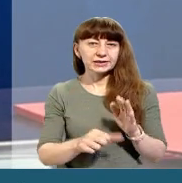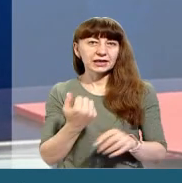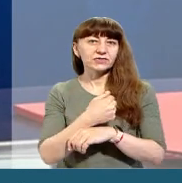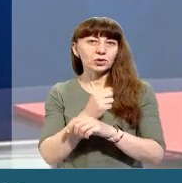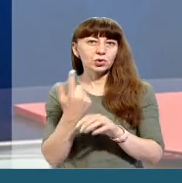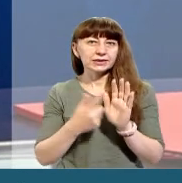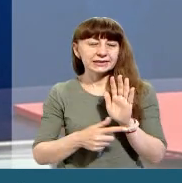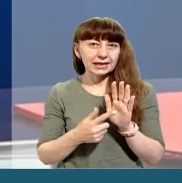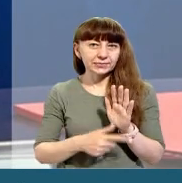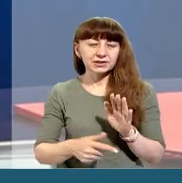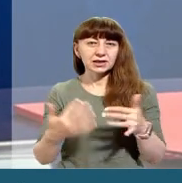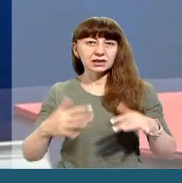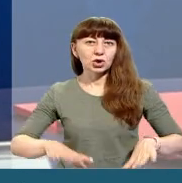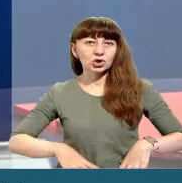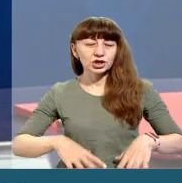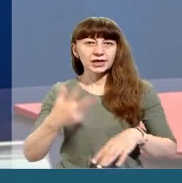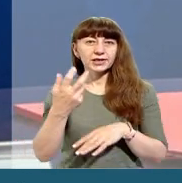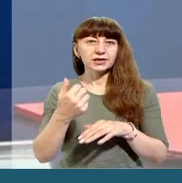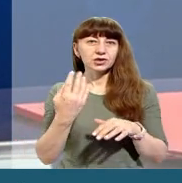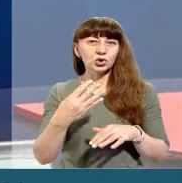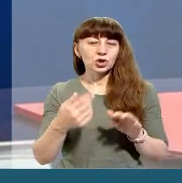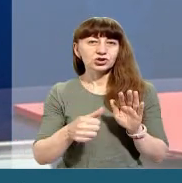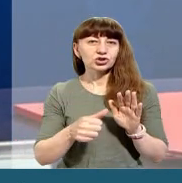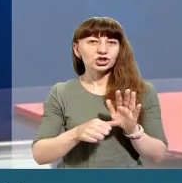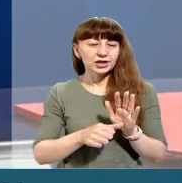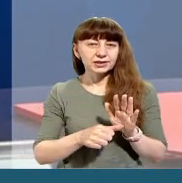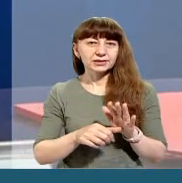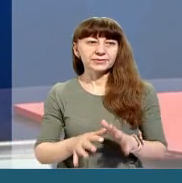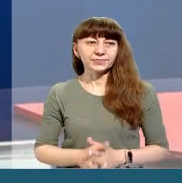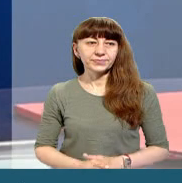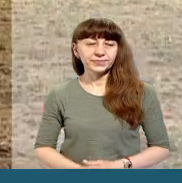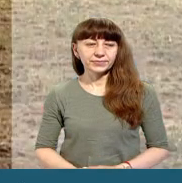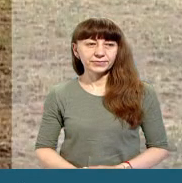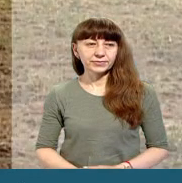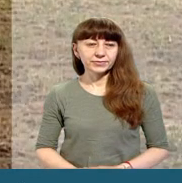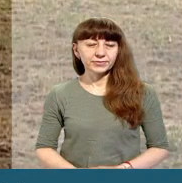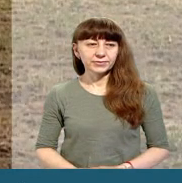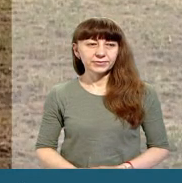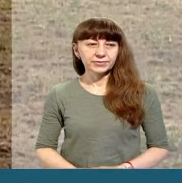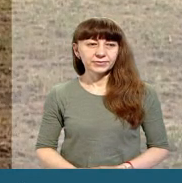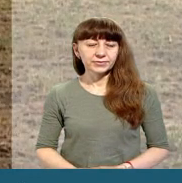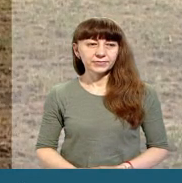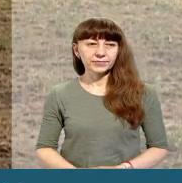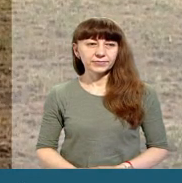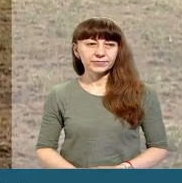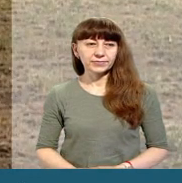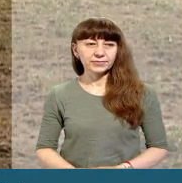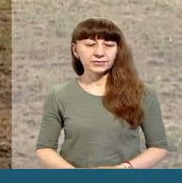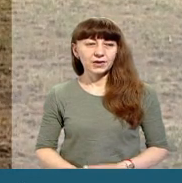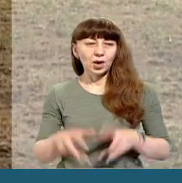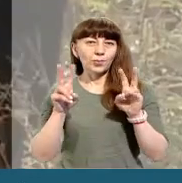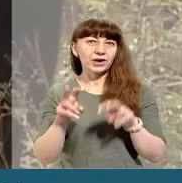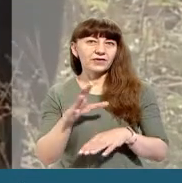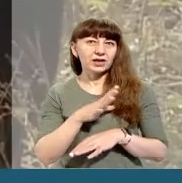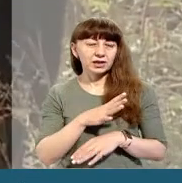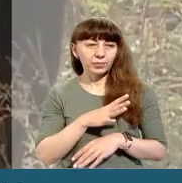2104 бас, шошқа 2 бас, бруцеллезге диагностикалық тексерулер жоспарланған. 2022 жылы жануарларға жауапкершілікпен